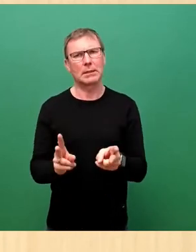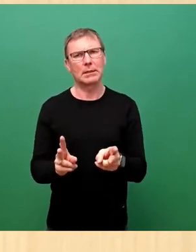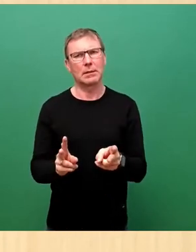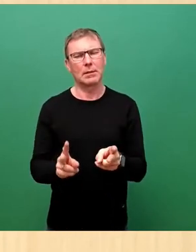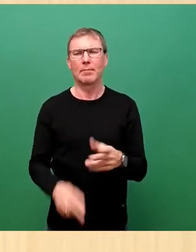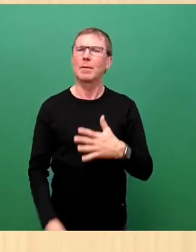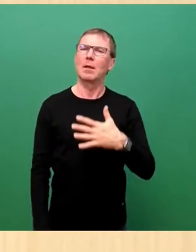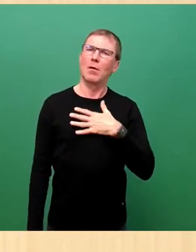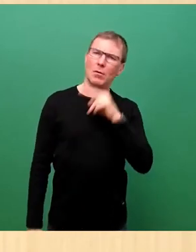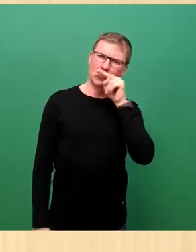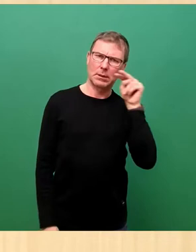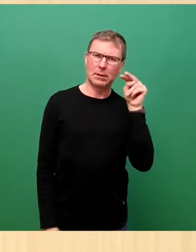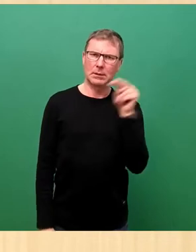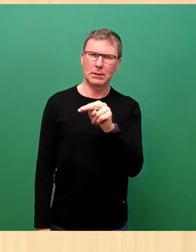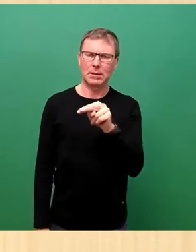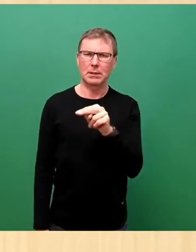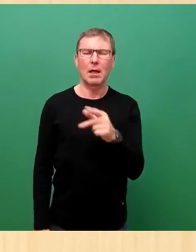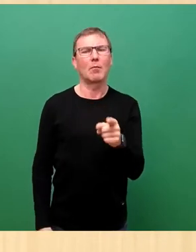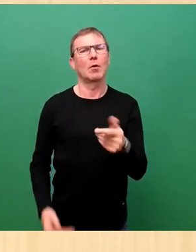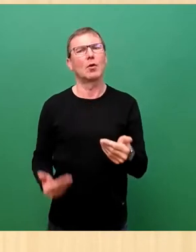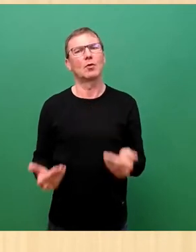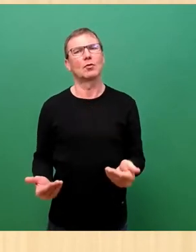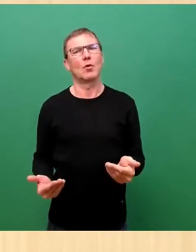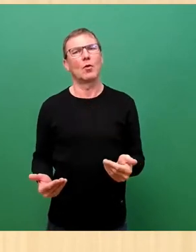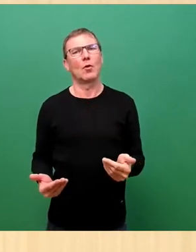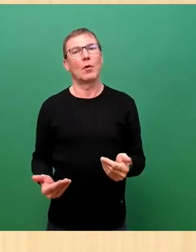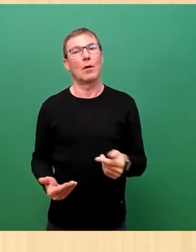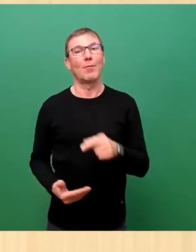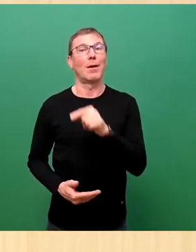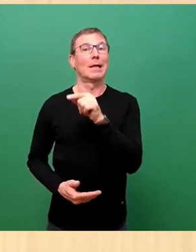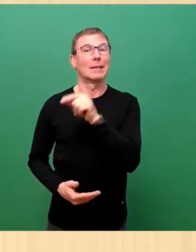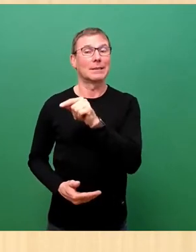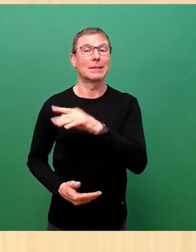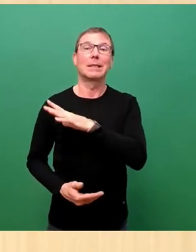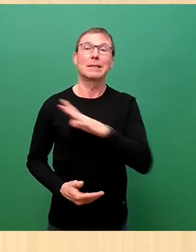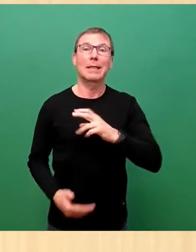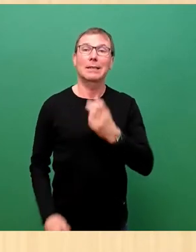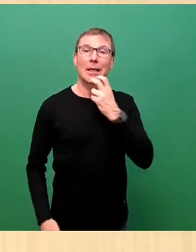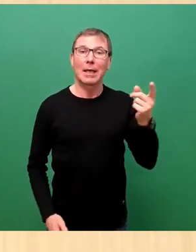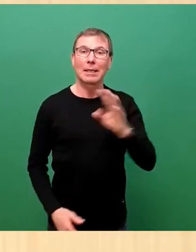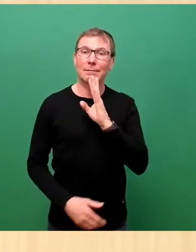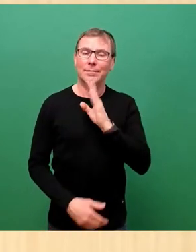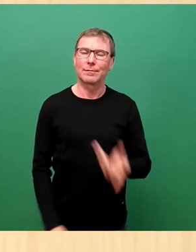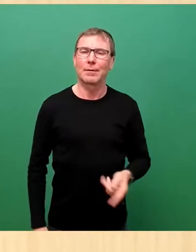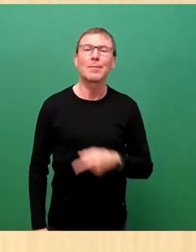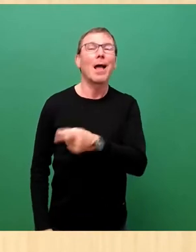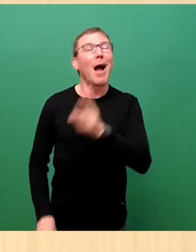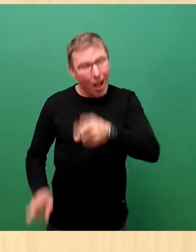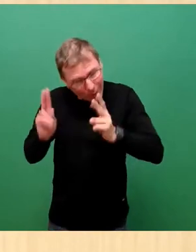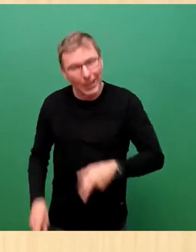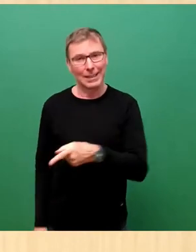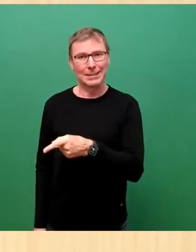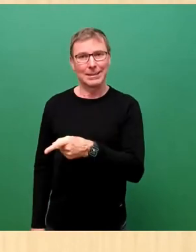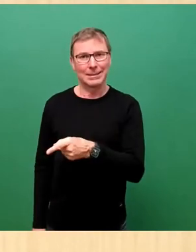Sicht ist aber so, dass auch das, was zur Sachsenenergie formuliert ist, richtig ist, aber nichts in